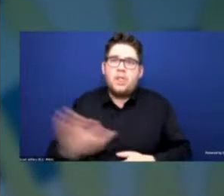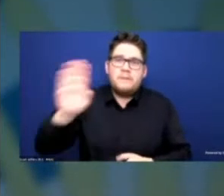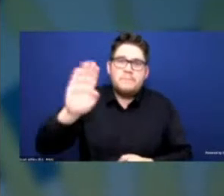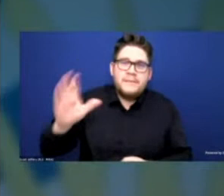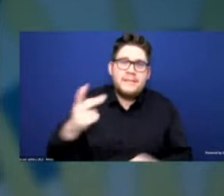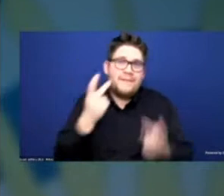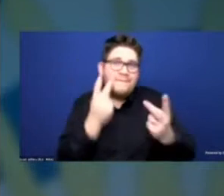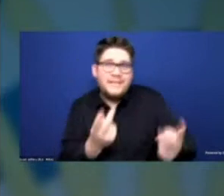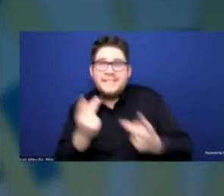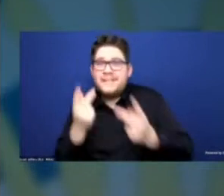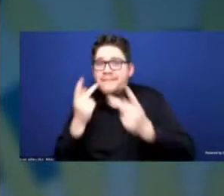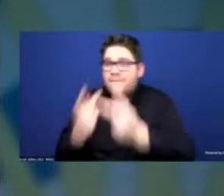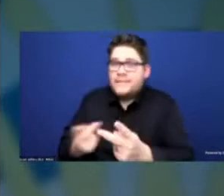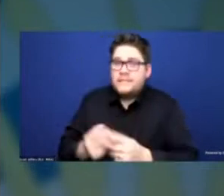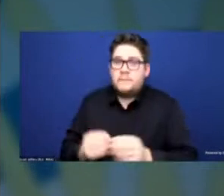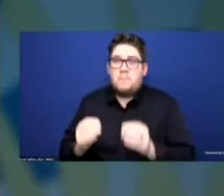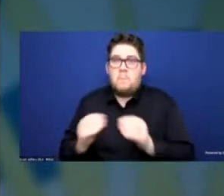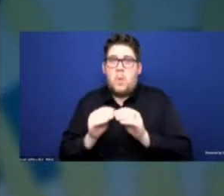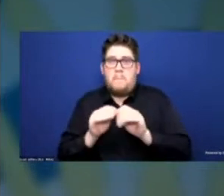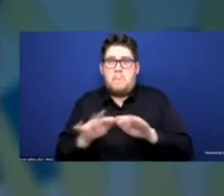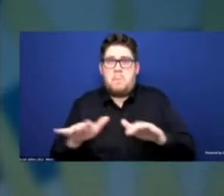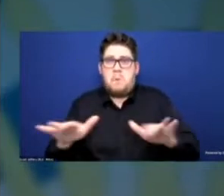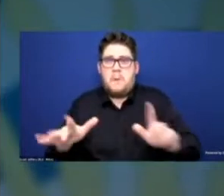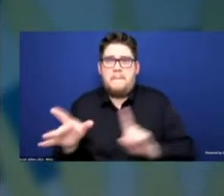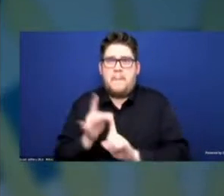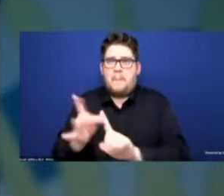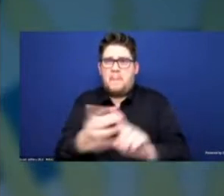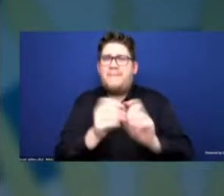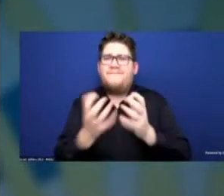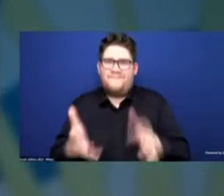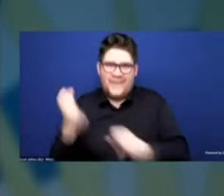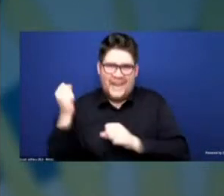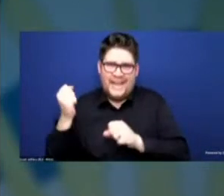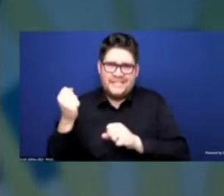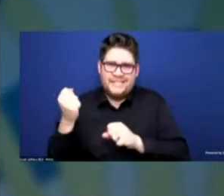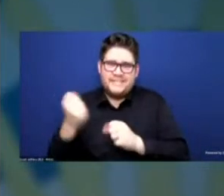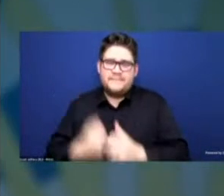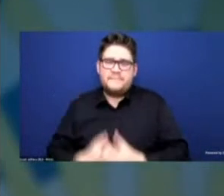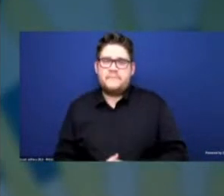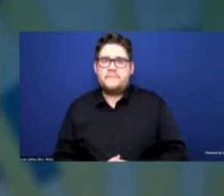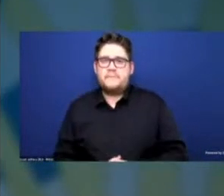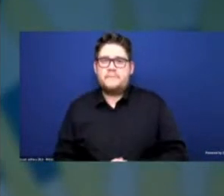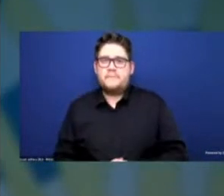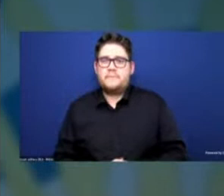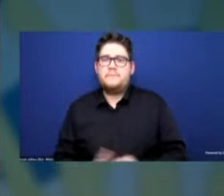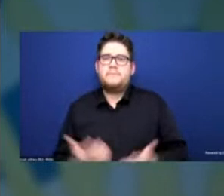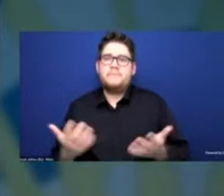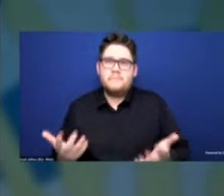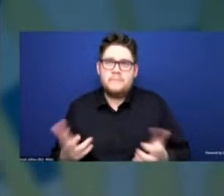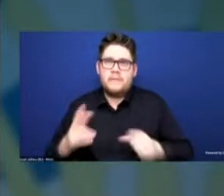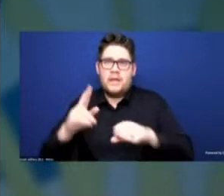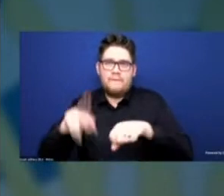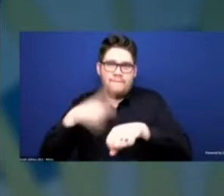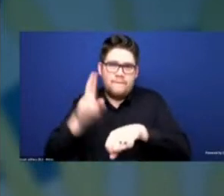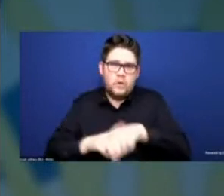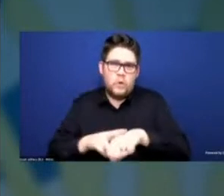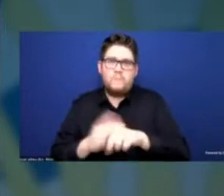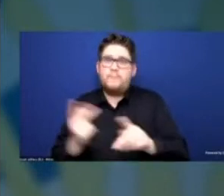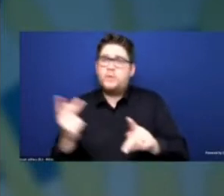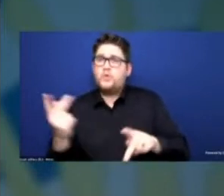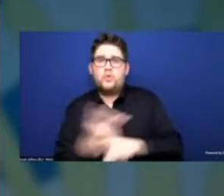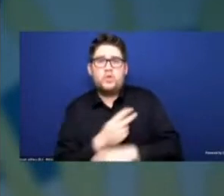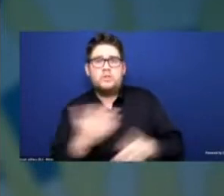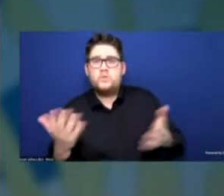fueled, of course, by 这 the 导 fact 致 that we 了疫 have 情的 some 急速上 viruses 升。 that are more easily transmitted, 这个 that are 是太容易的 circulating 传 in 播。 particularly the